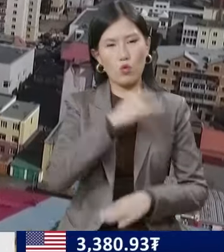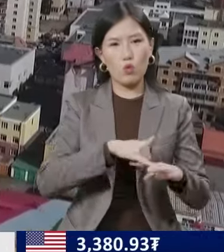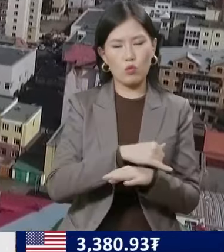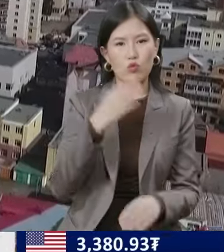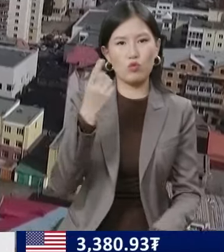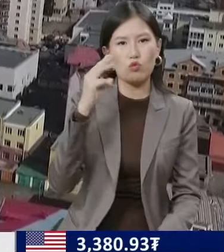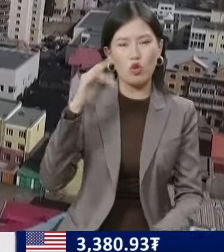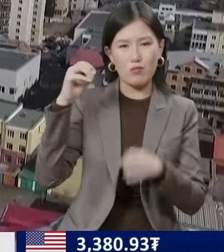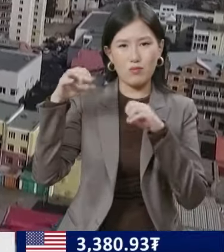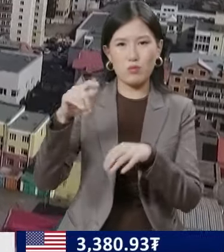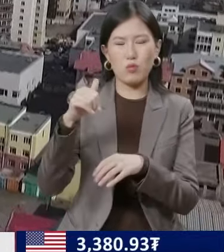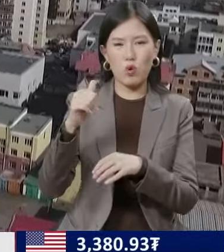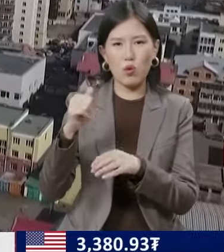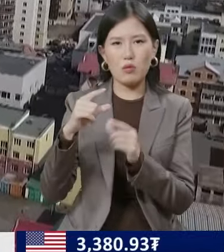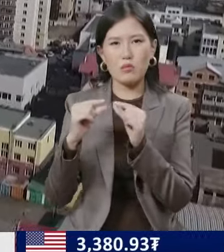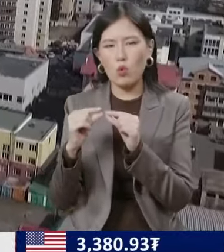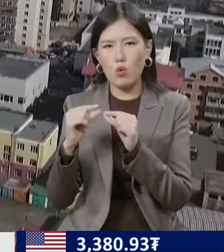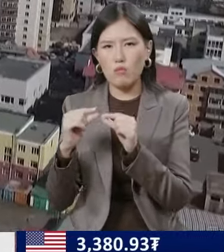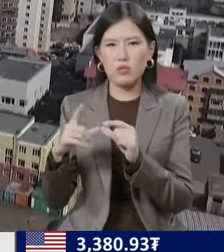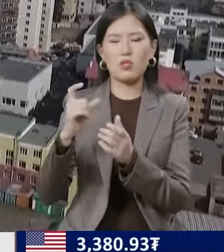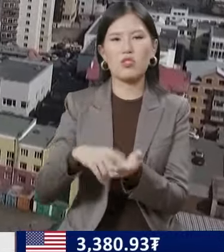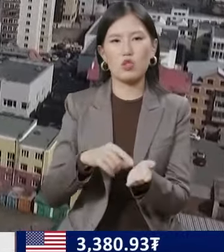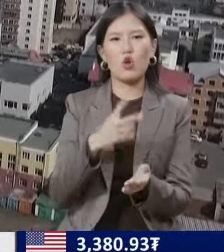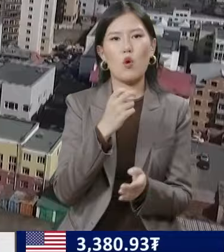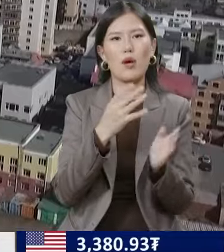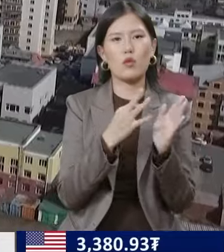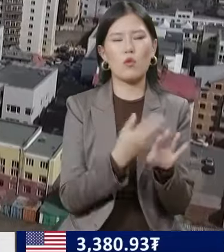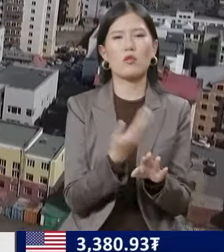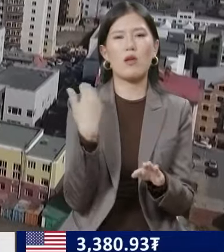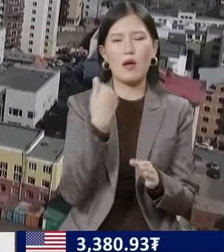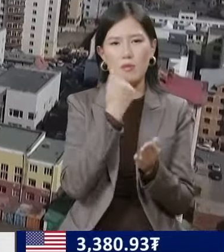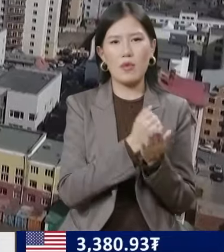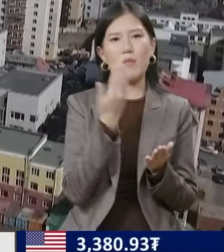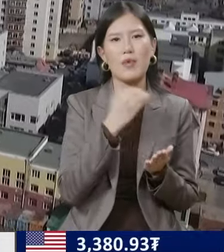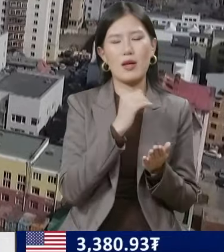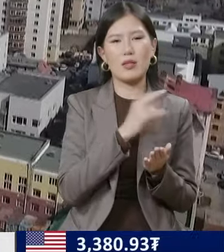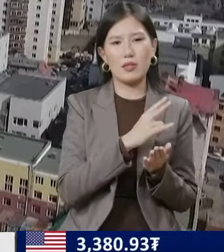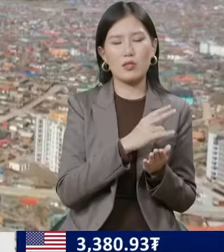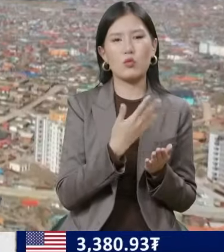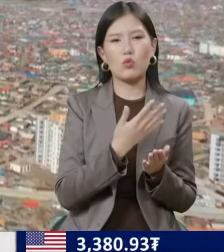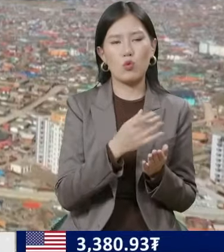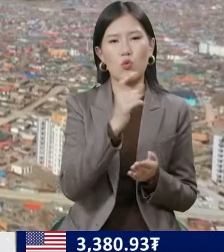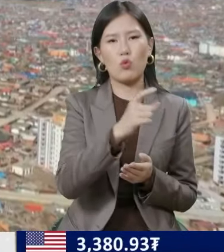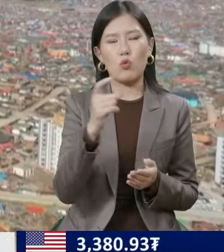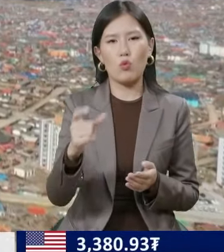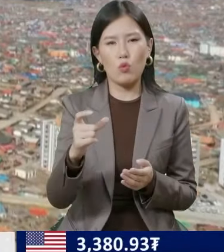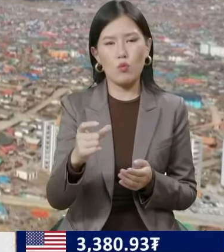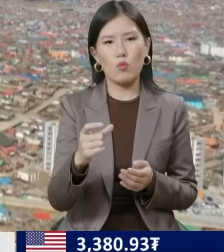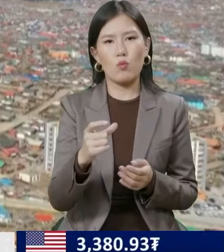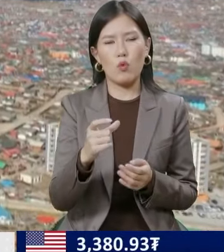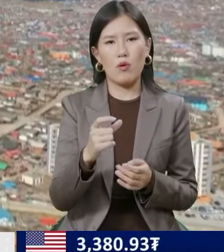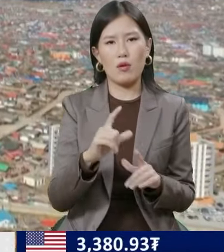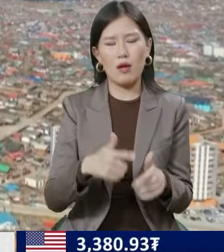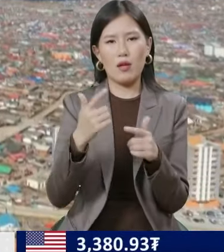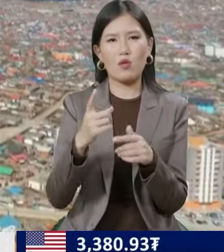индексжүүлж нэмдэг байх тогтоолыг 2018 онд гаргасан байдаг. Энэ нь хэрэглэгчдэд очрох дарамтыг бууруулах эдийн засагт гинтийн шок үүсгэхгүй